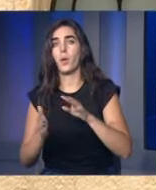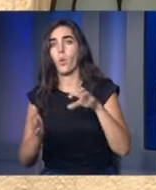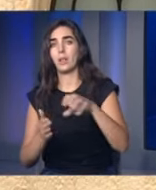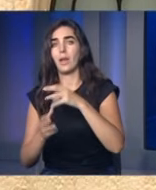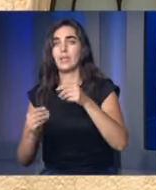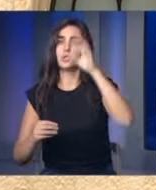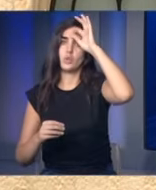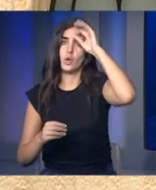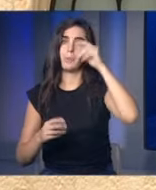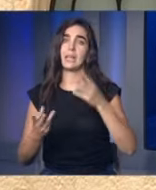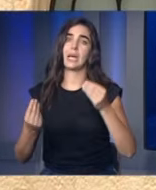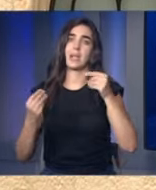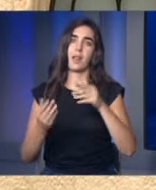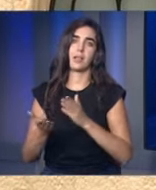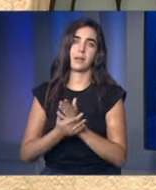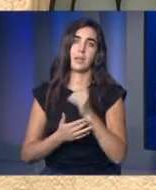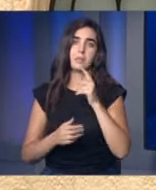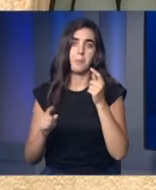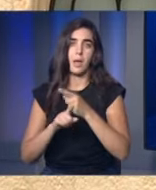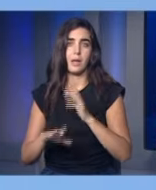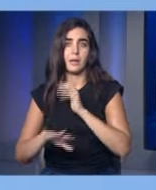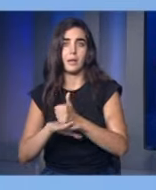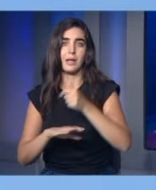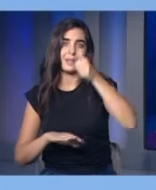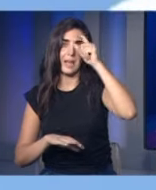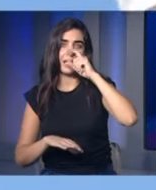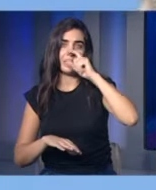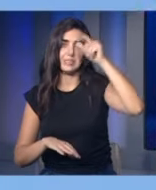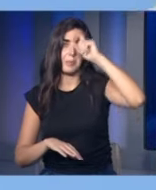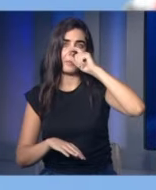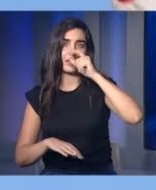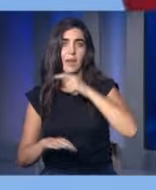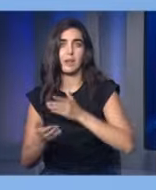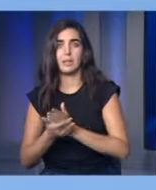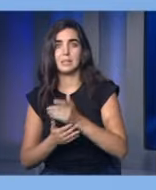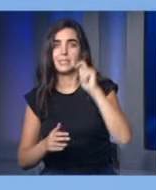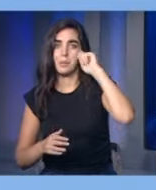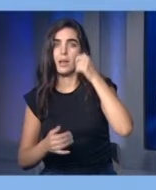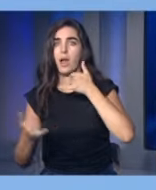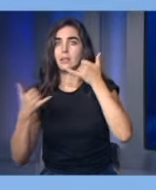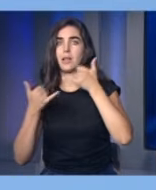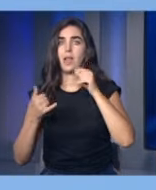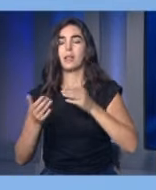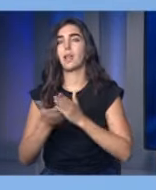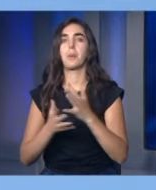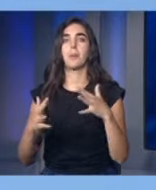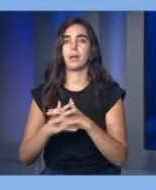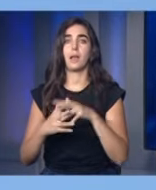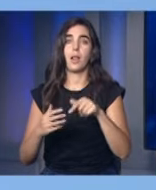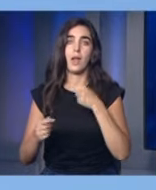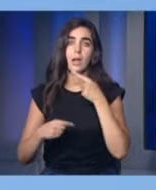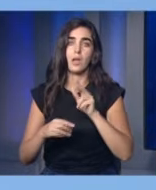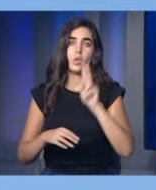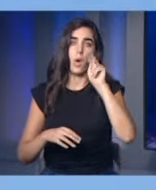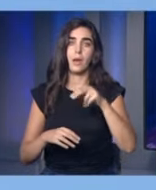تابع تطورات الأوضاع الميدانية في الجنوب، وفي هذا السياق تلقى الرئيس بري مساء السبت اتصالا من المنسقة